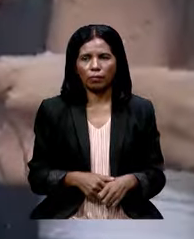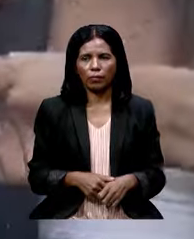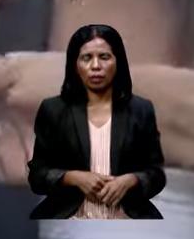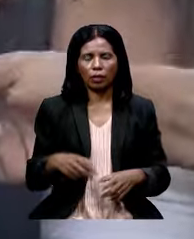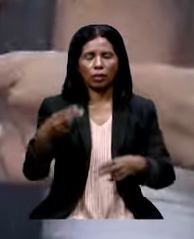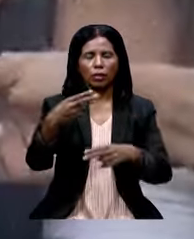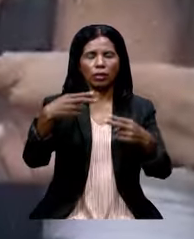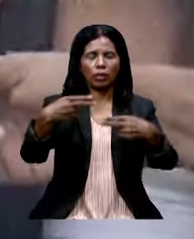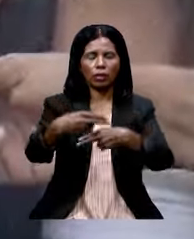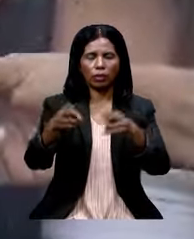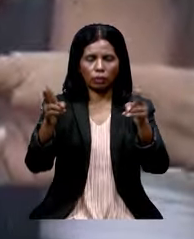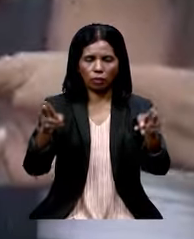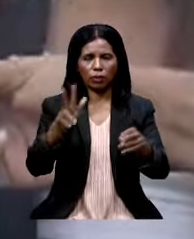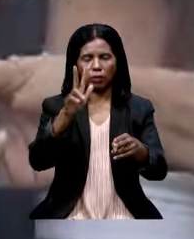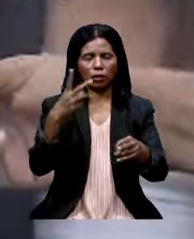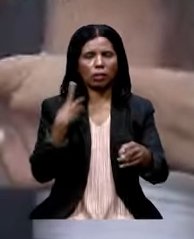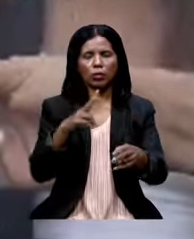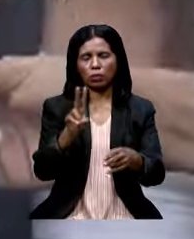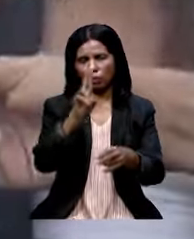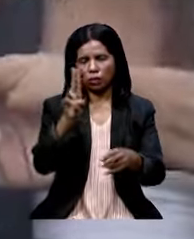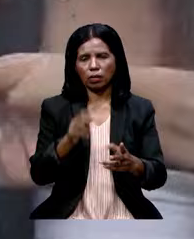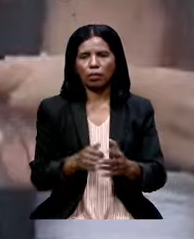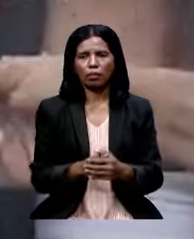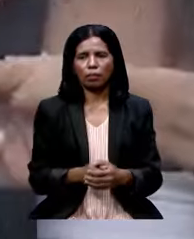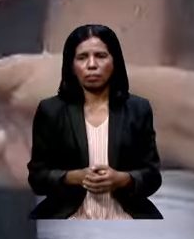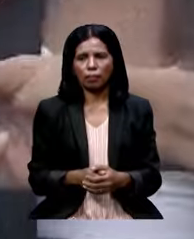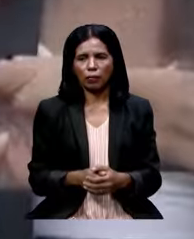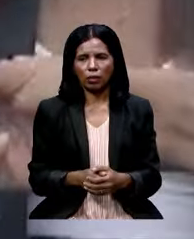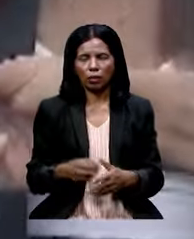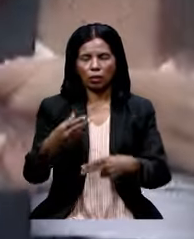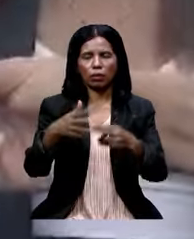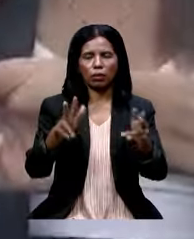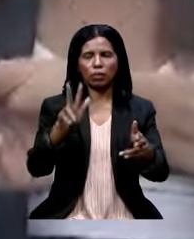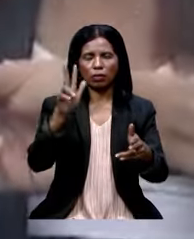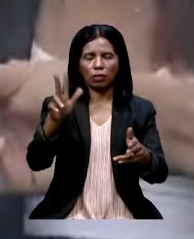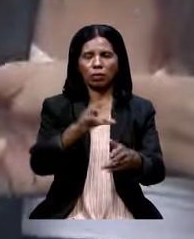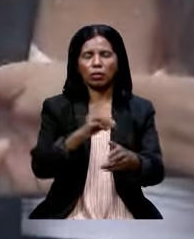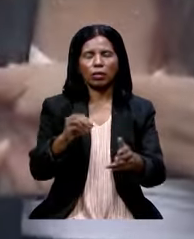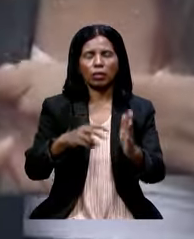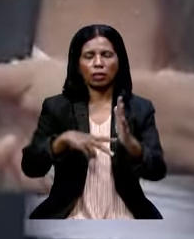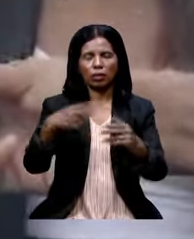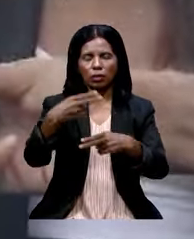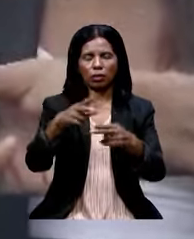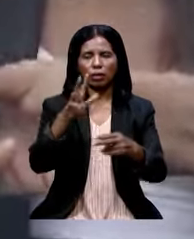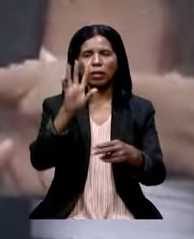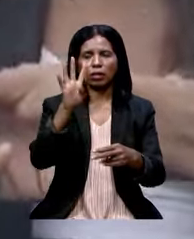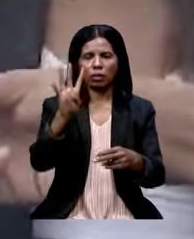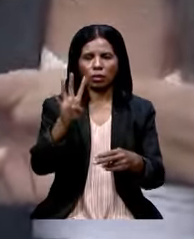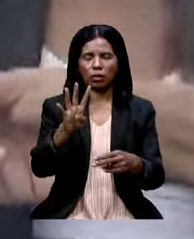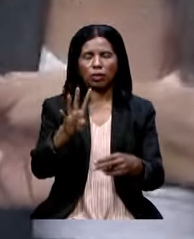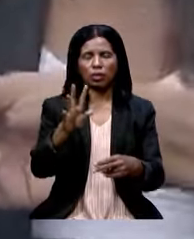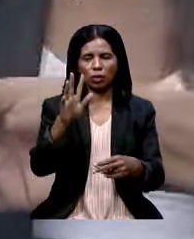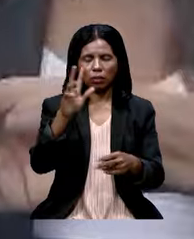Salah tu nama kan presiden kami utilizera. Salah tolu ida ba salah ida ba fase 4, salah ida ba fase 5, i salah ida ba fase